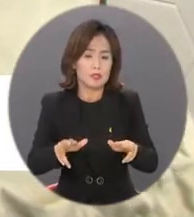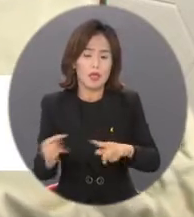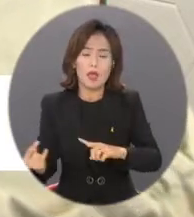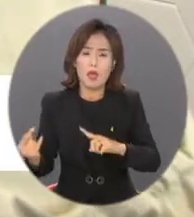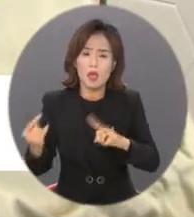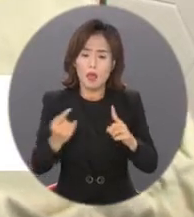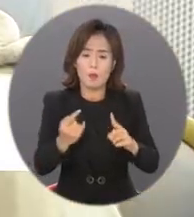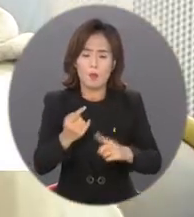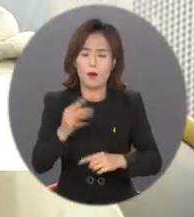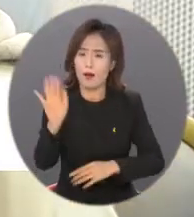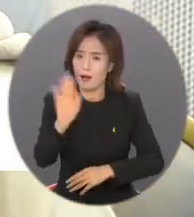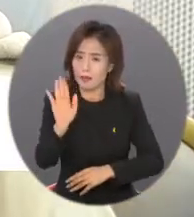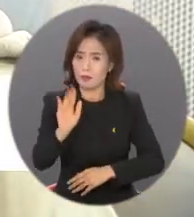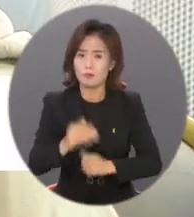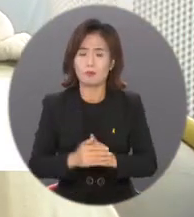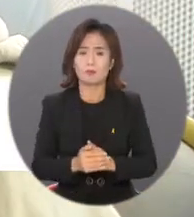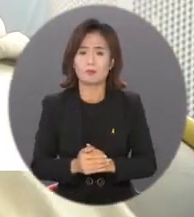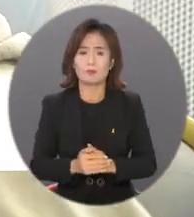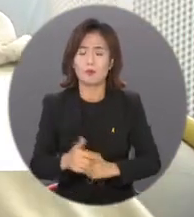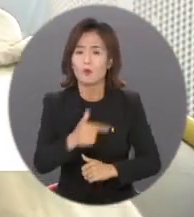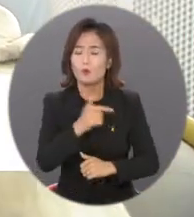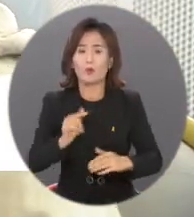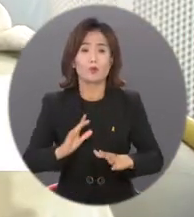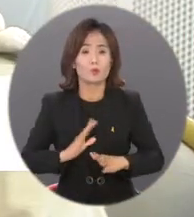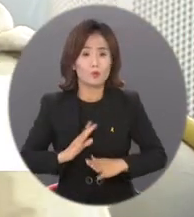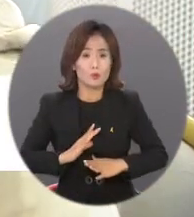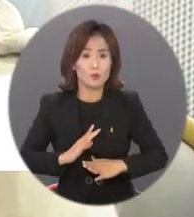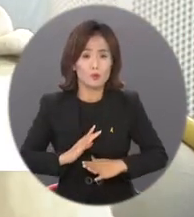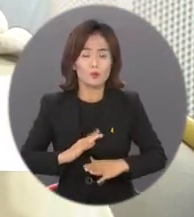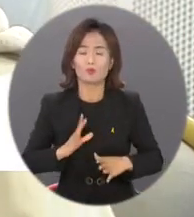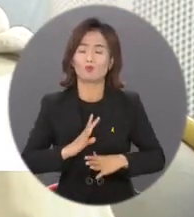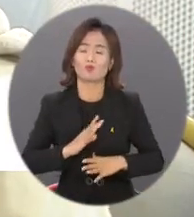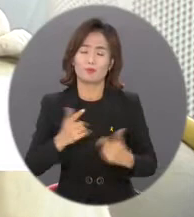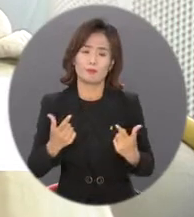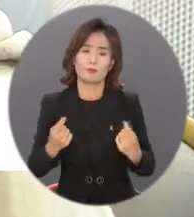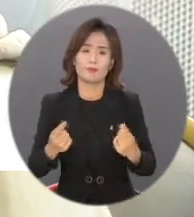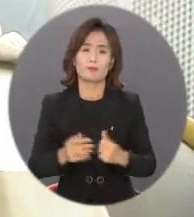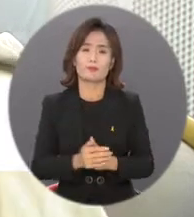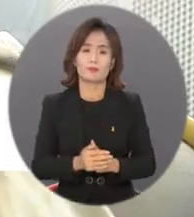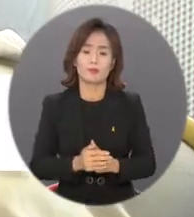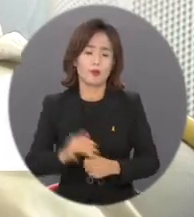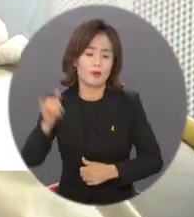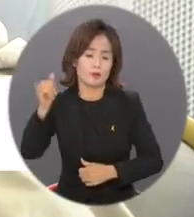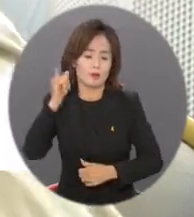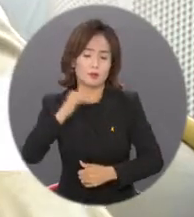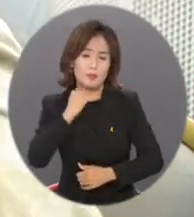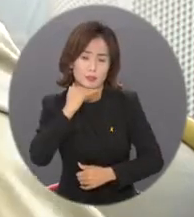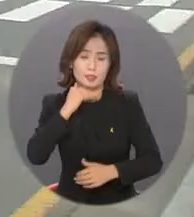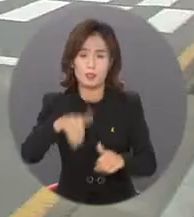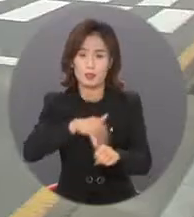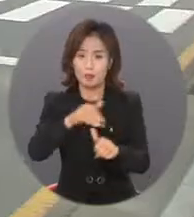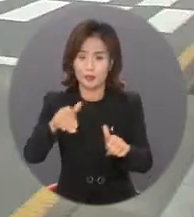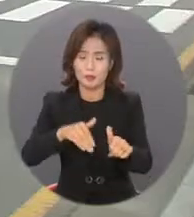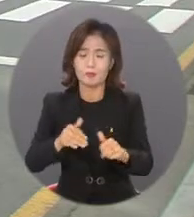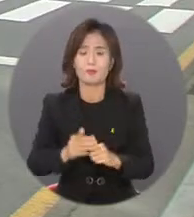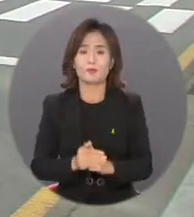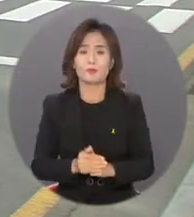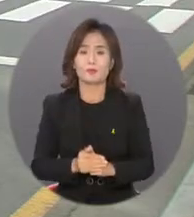회복하는 게 아니라 어져 범우 두렵고 무섭고 전후 떨이 는 서울